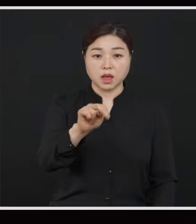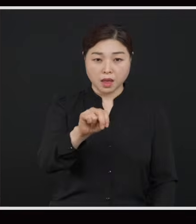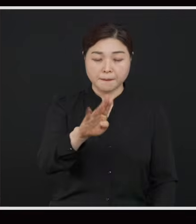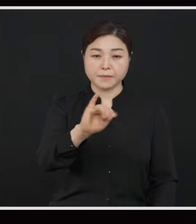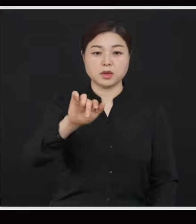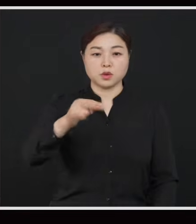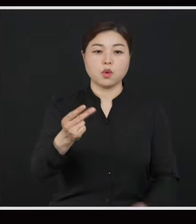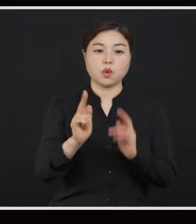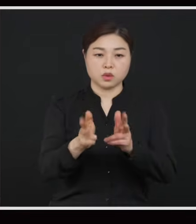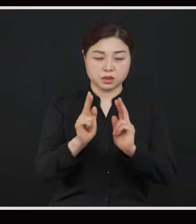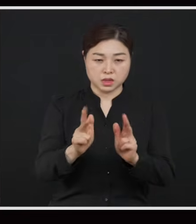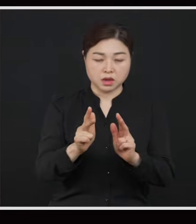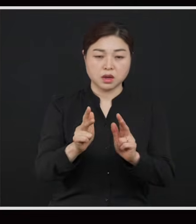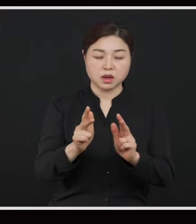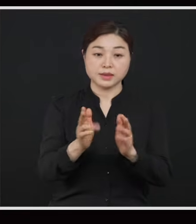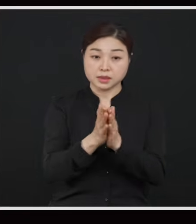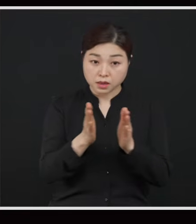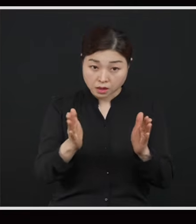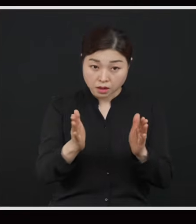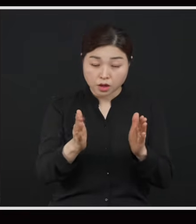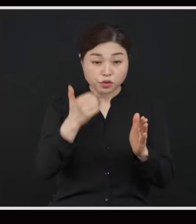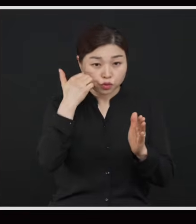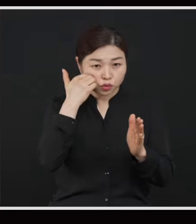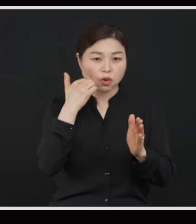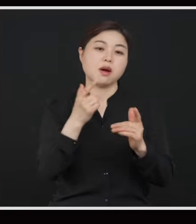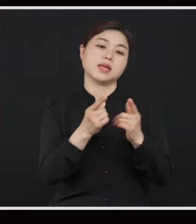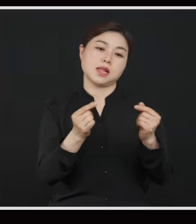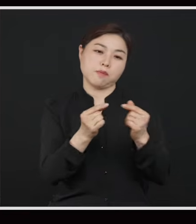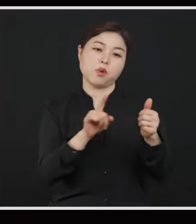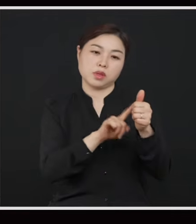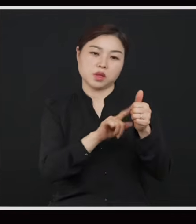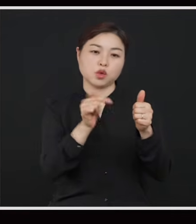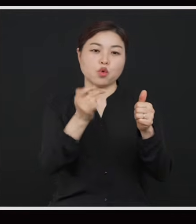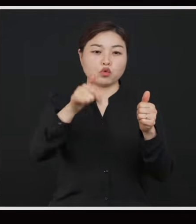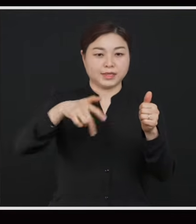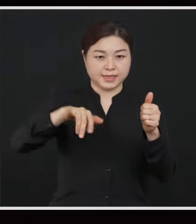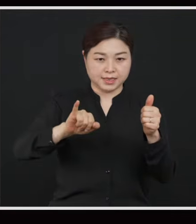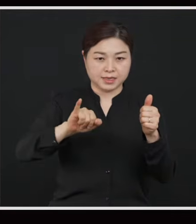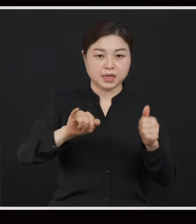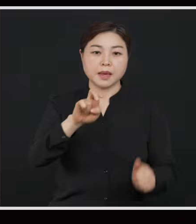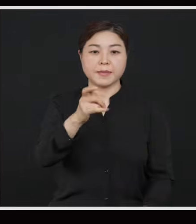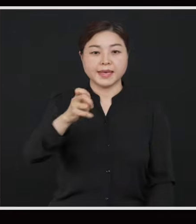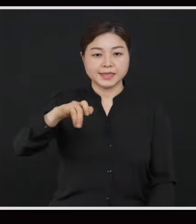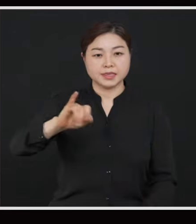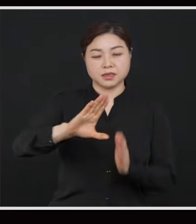사람이 일본인 노구치 시타가오라는 사람인데 이 사람도 메이지 시대에